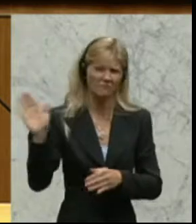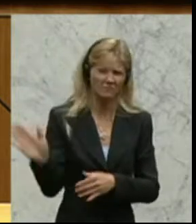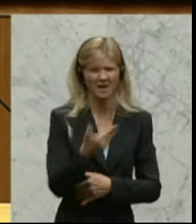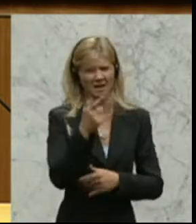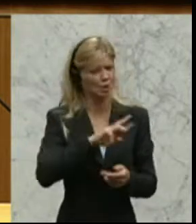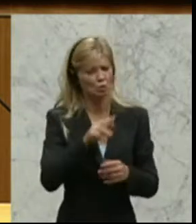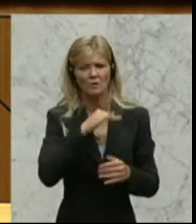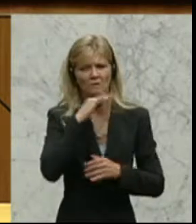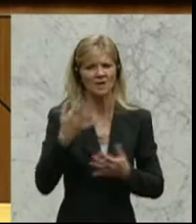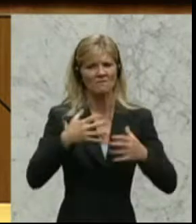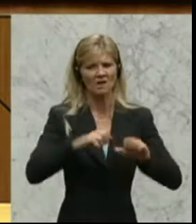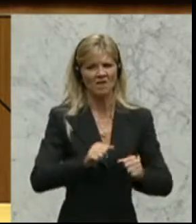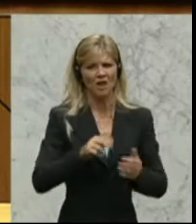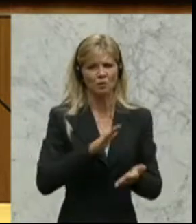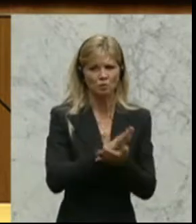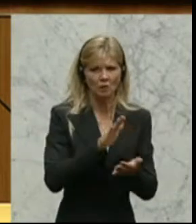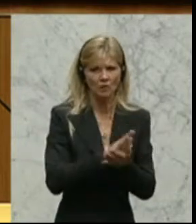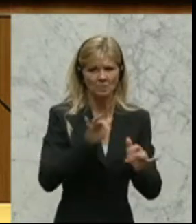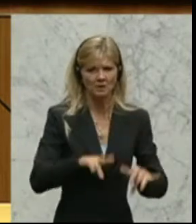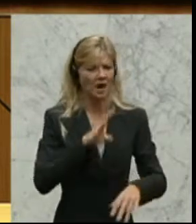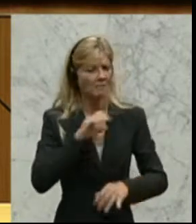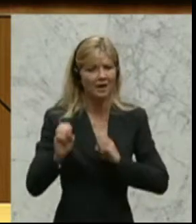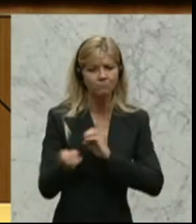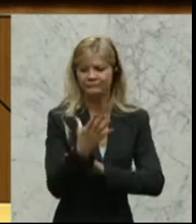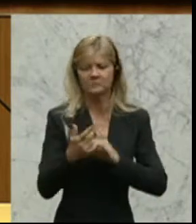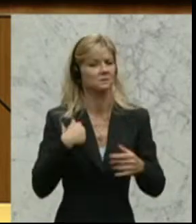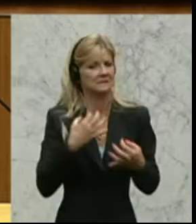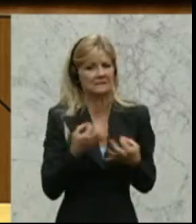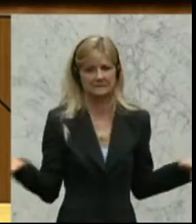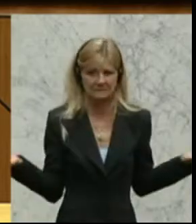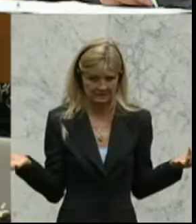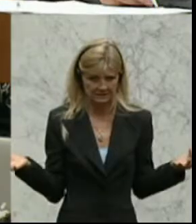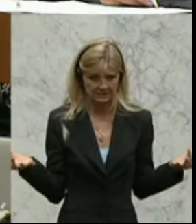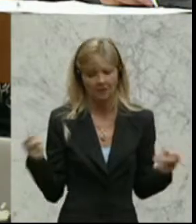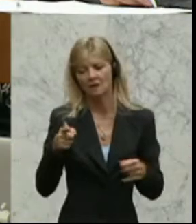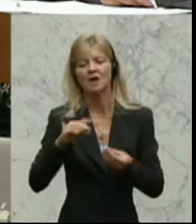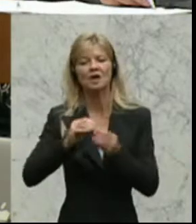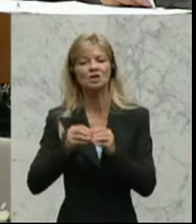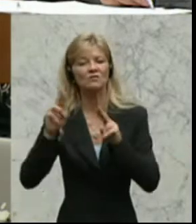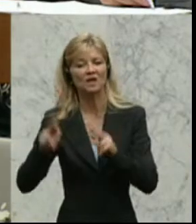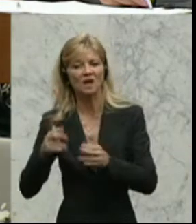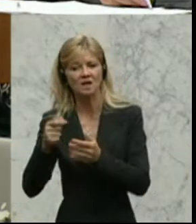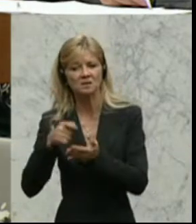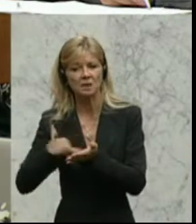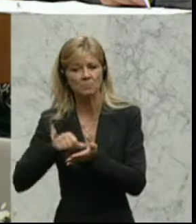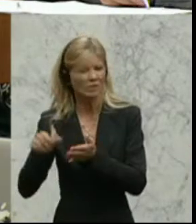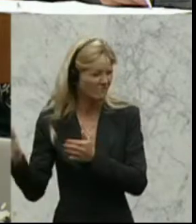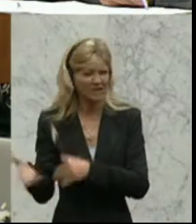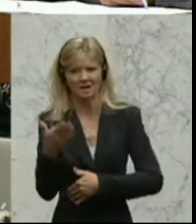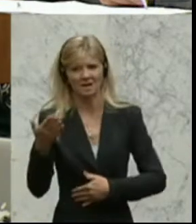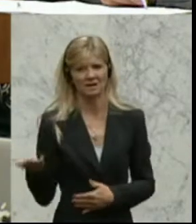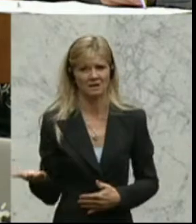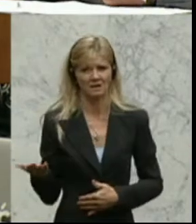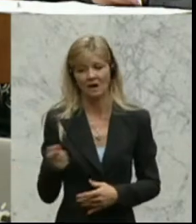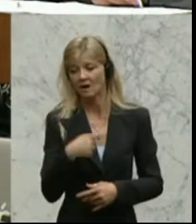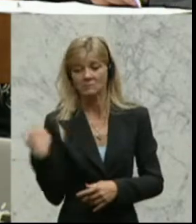keine Effekte. Weg mit den Rechtsgeschäftsgebühren, zum Beispiel allen bekannt die Mietvertragsgebühr